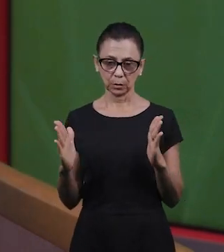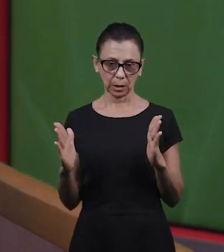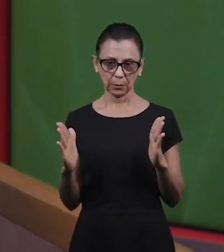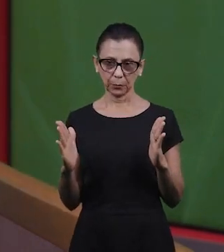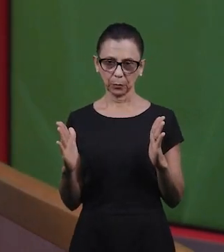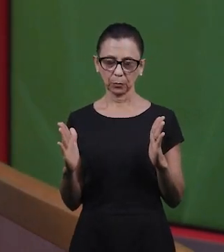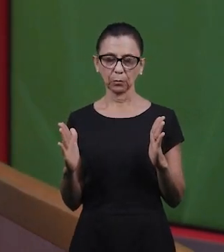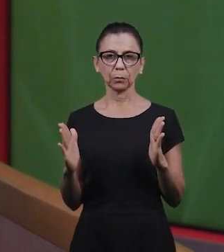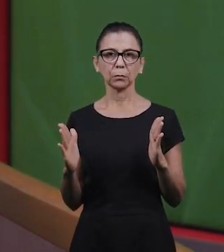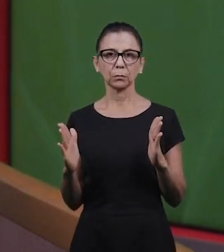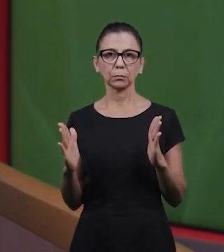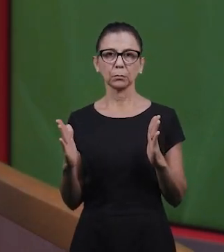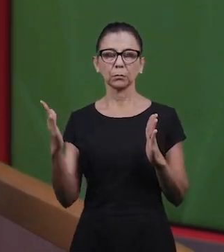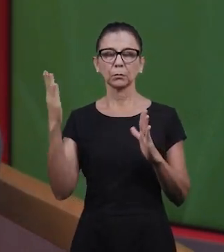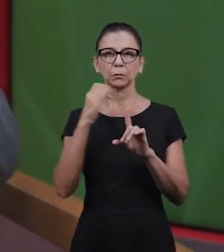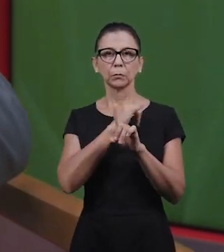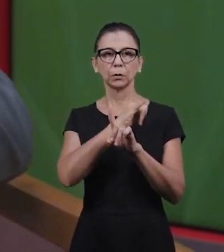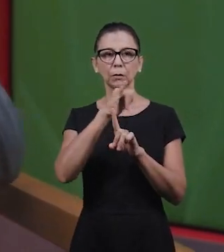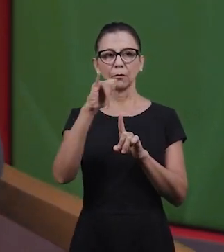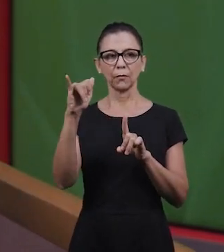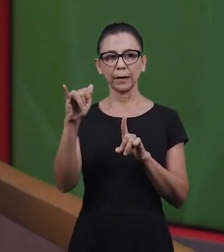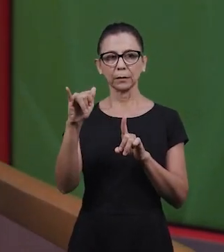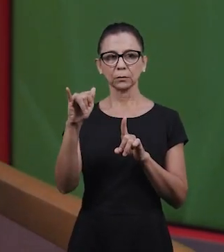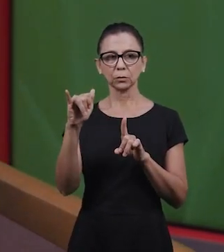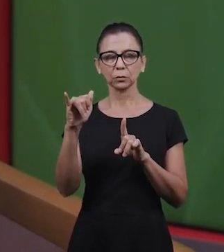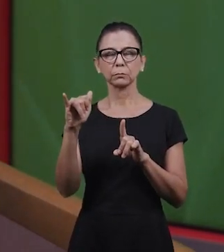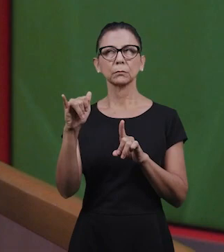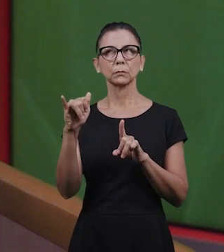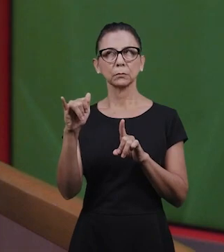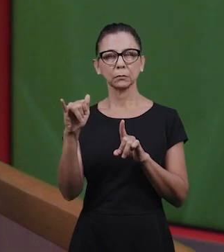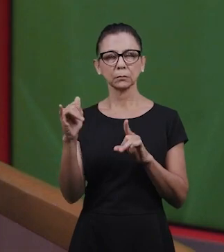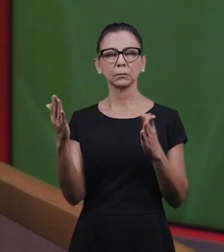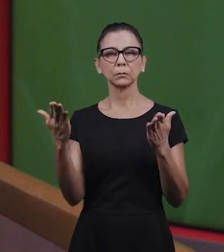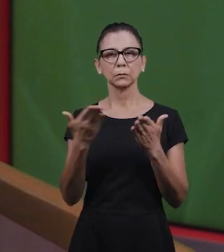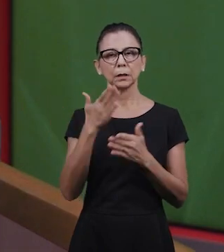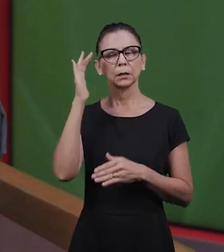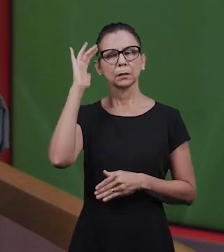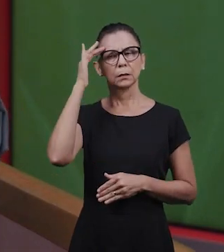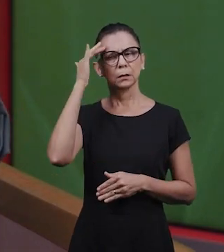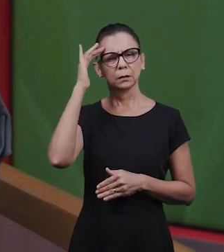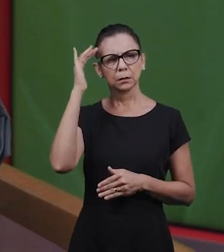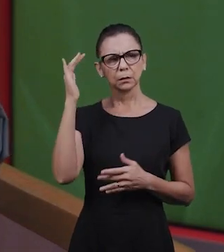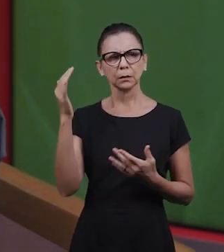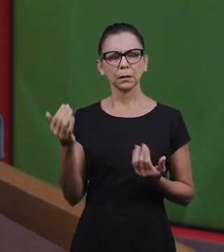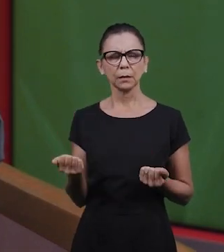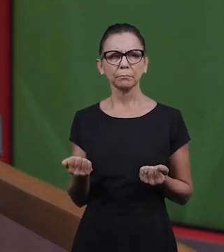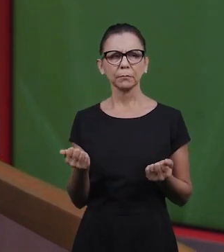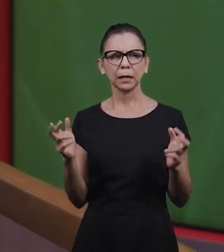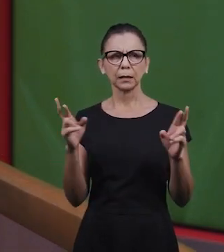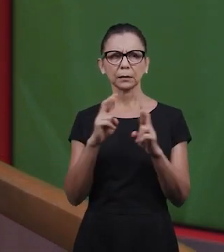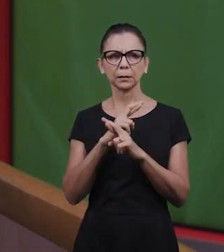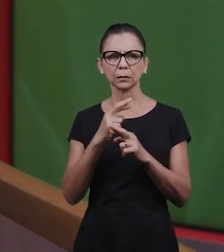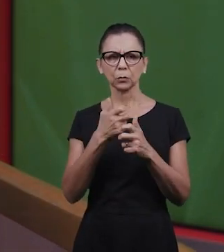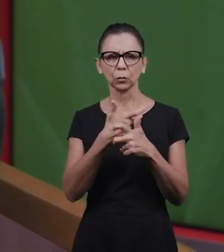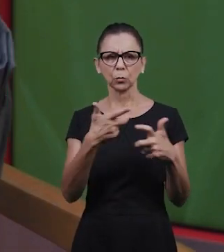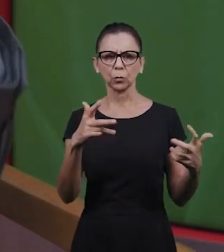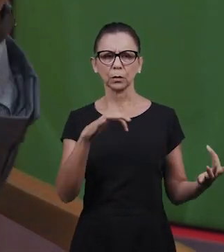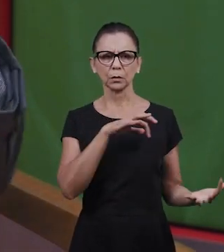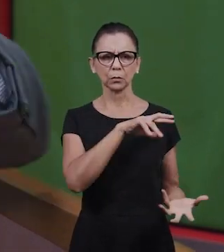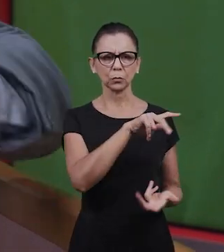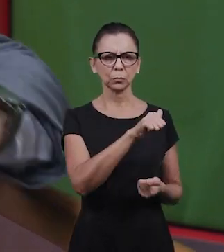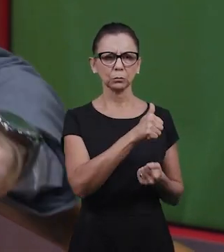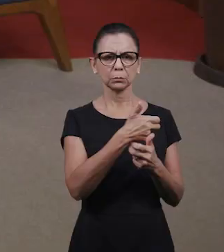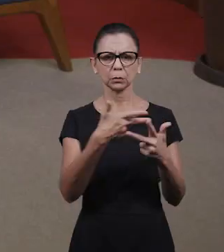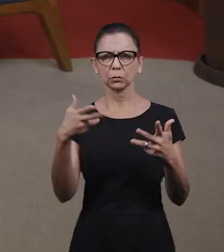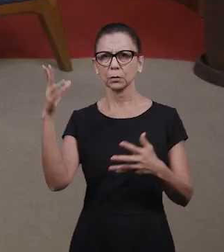à comprendre le temps prophétique, il arrive à comprendre ce qui est lié aux choses de la